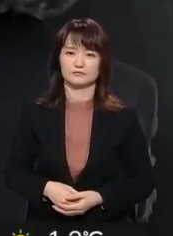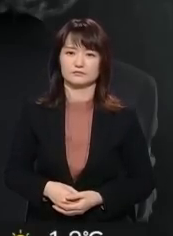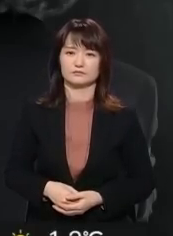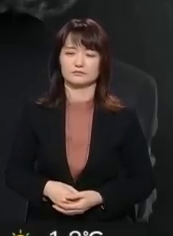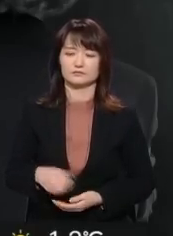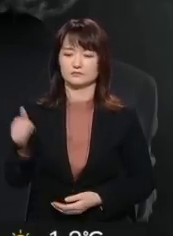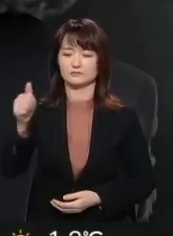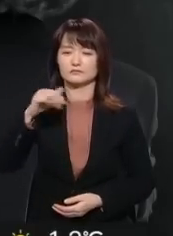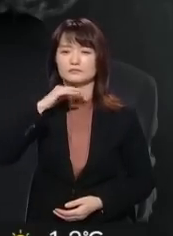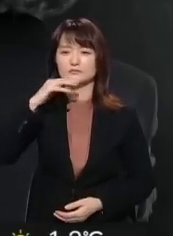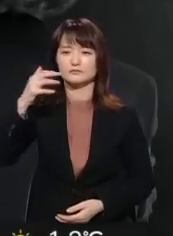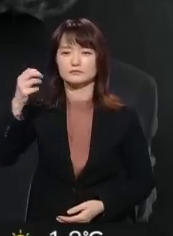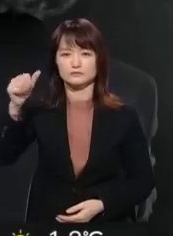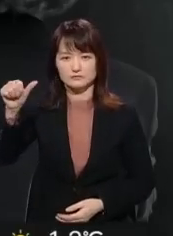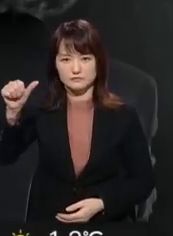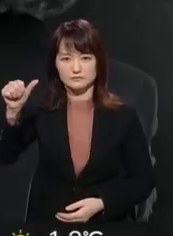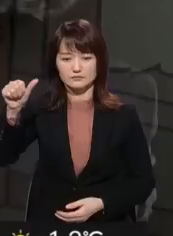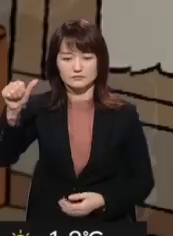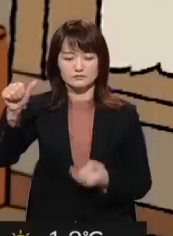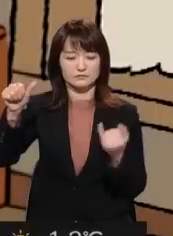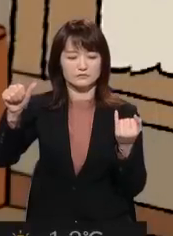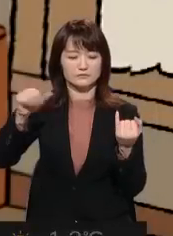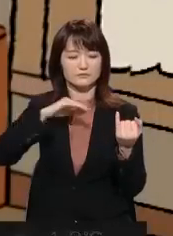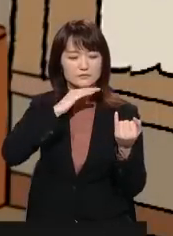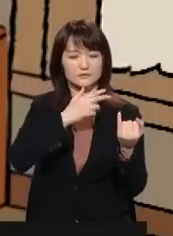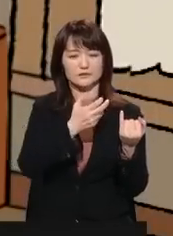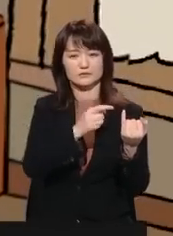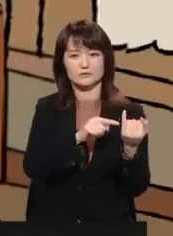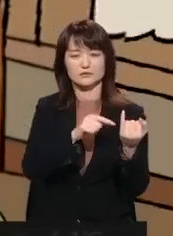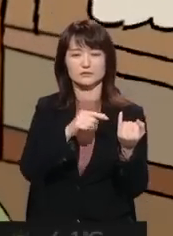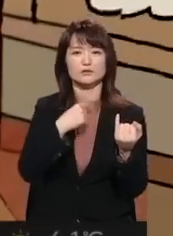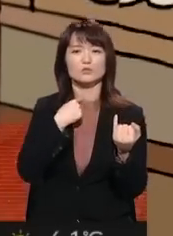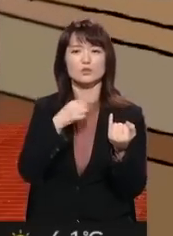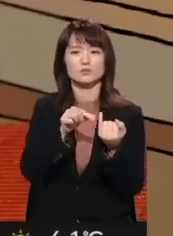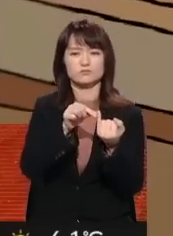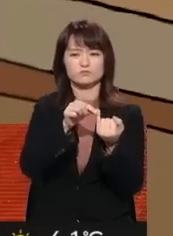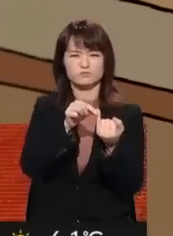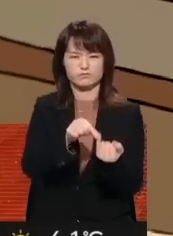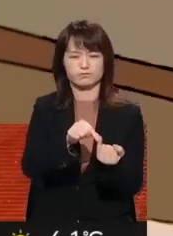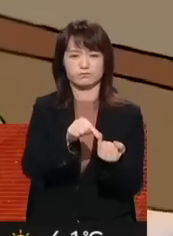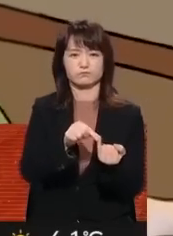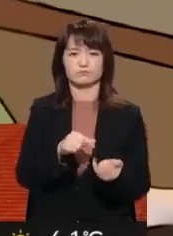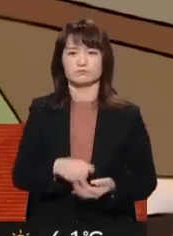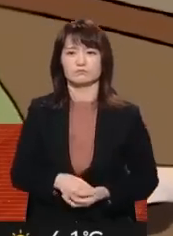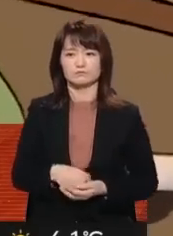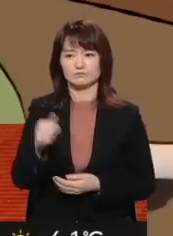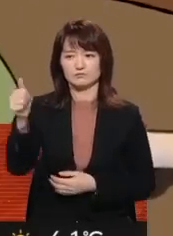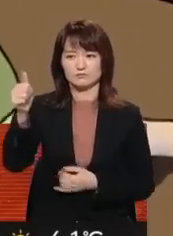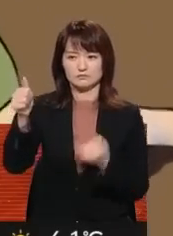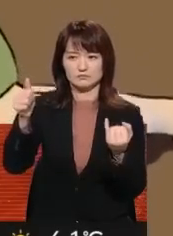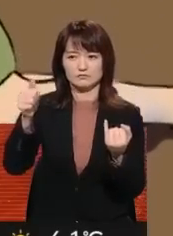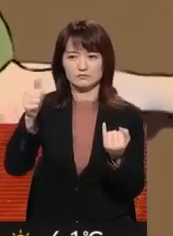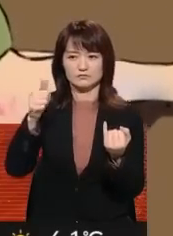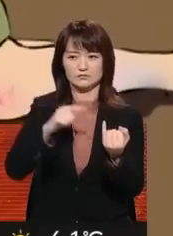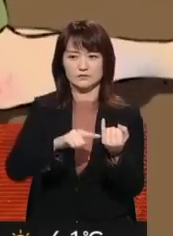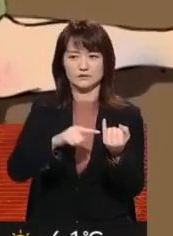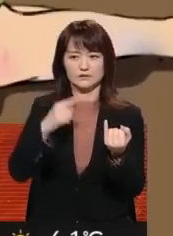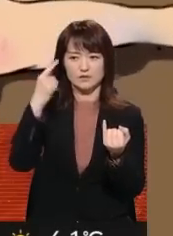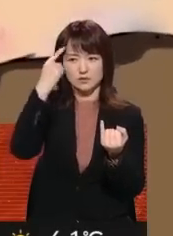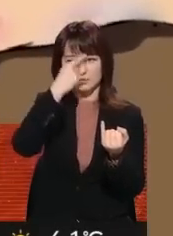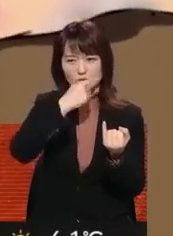노인이 77세 여성을 목을 주는 사건인데요 그 전에이 남성분이 여성의 얼굴 부분 줄